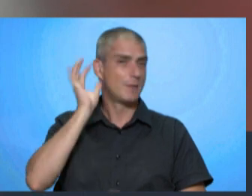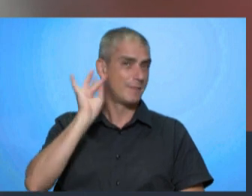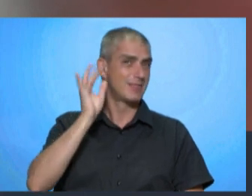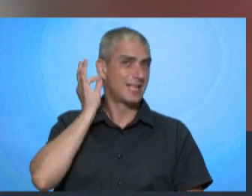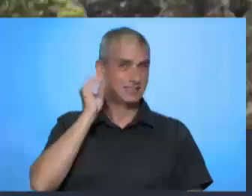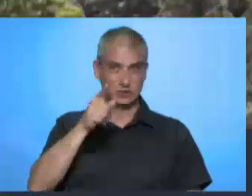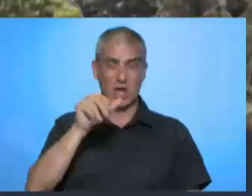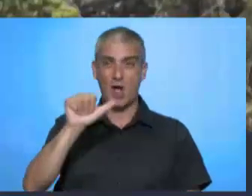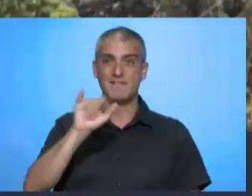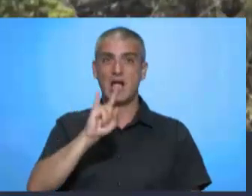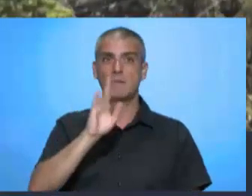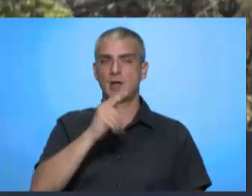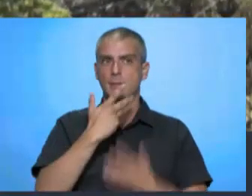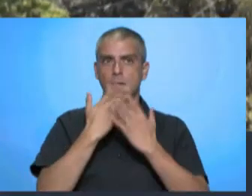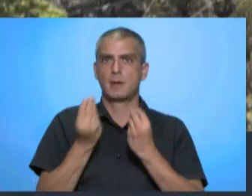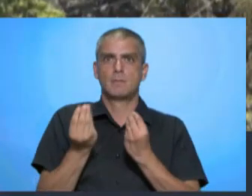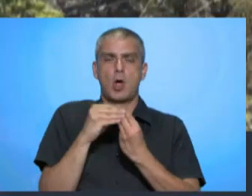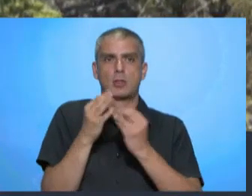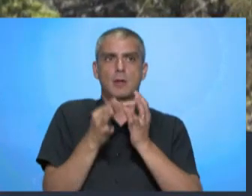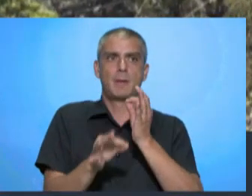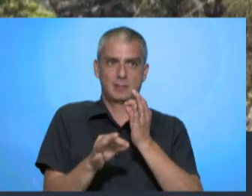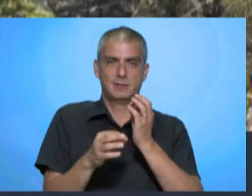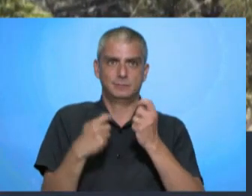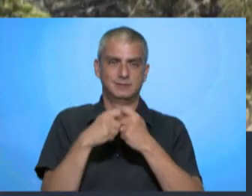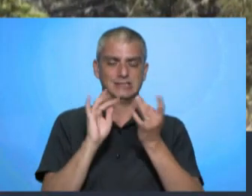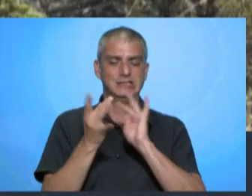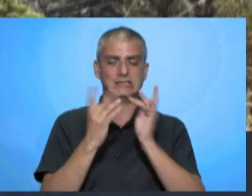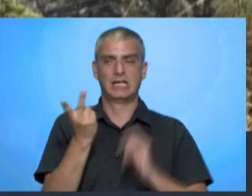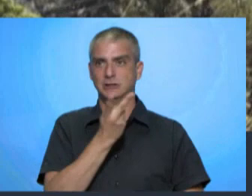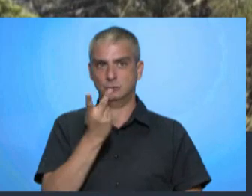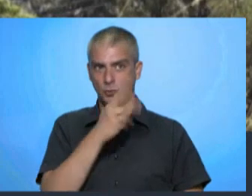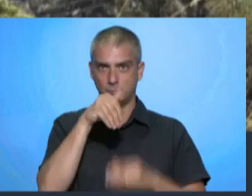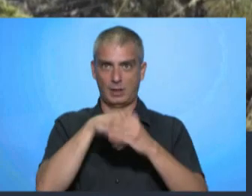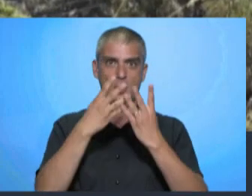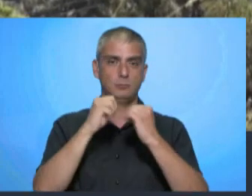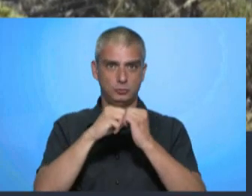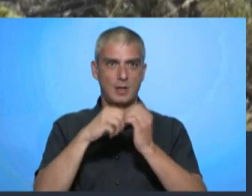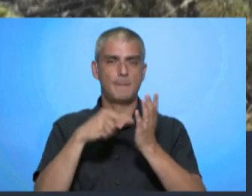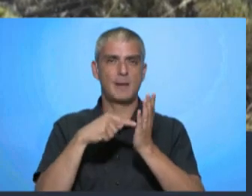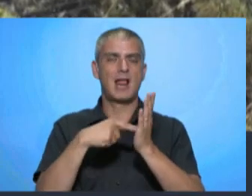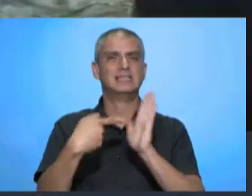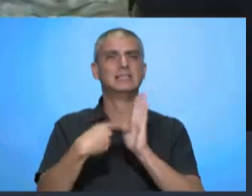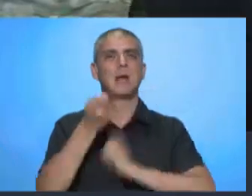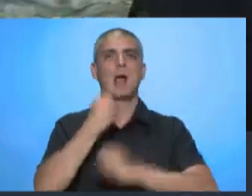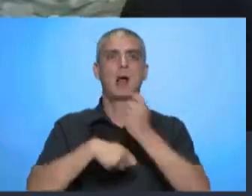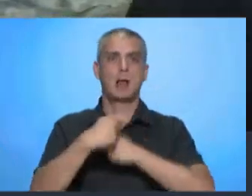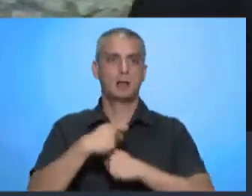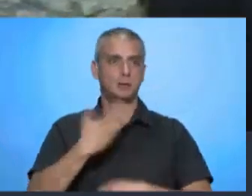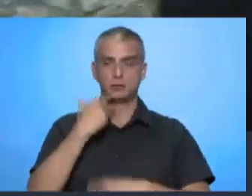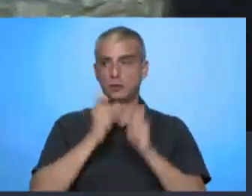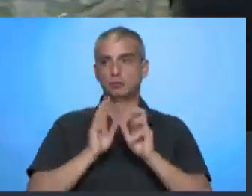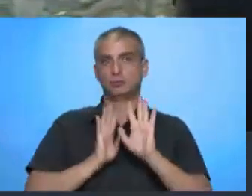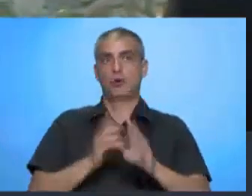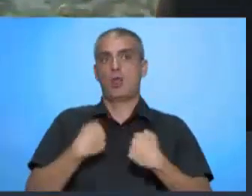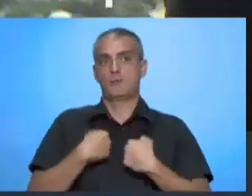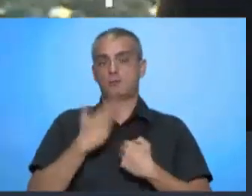החיים, ובתוך כך מתבררים פרטים נוספים סביב הסכסוך שהתגלה במשפחה על רקע כלכלי. יש אנשים שלא אוהבים אותנו,